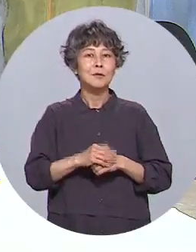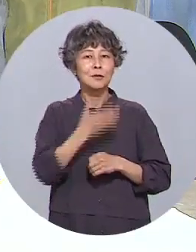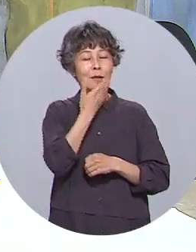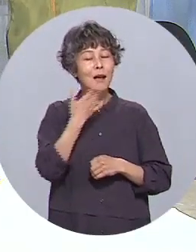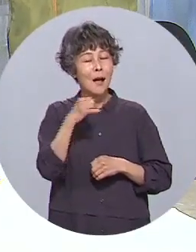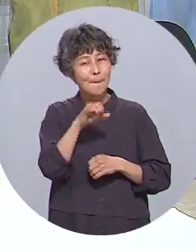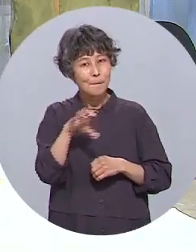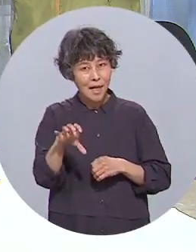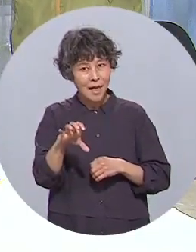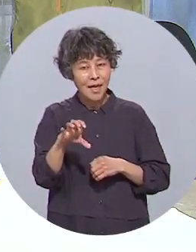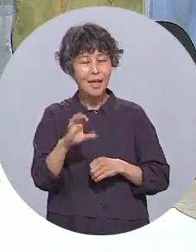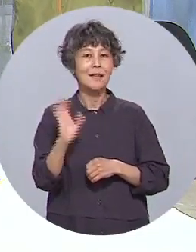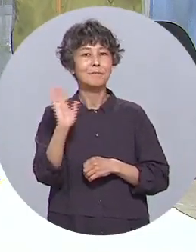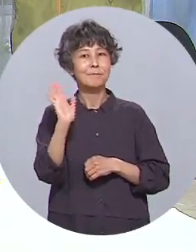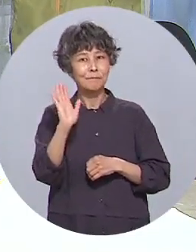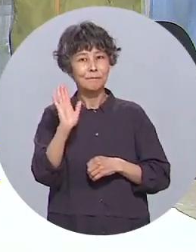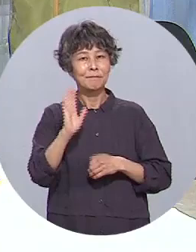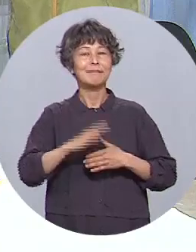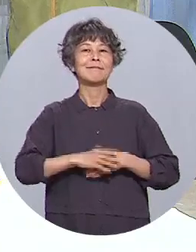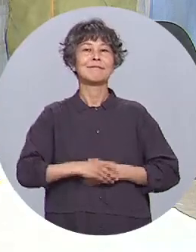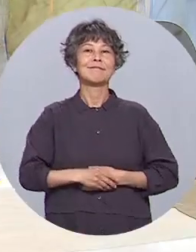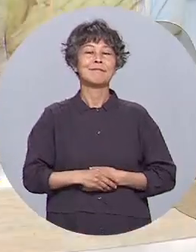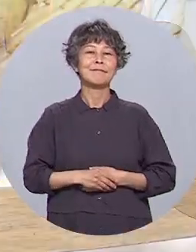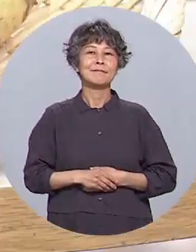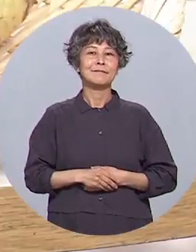うま勘弁。